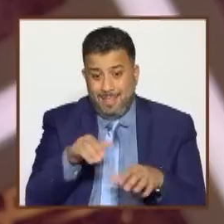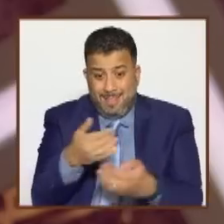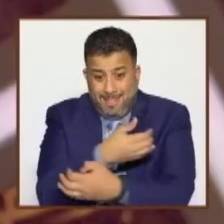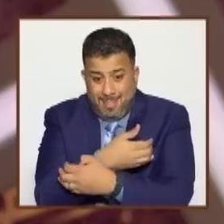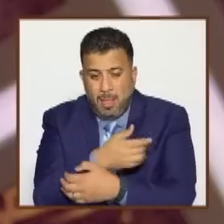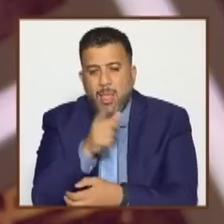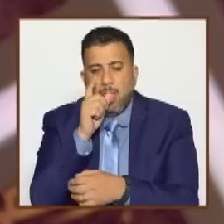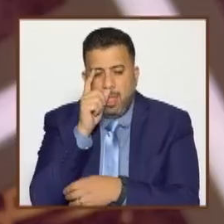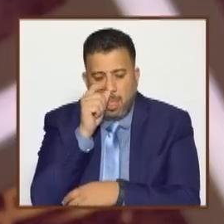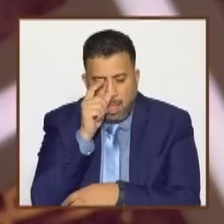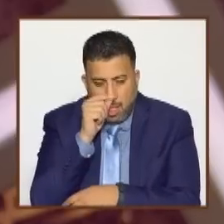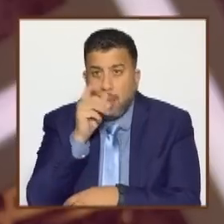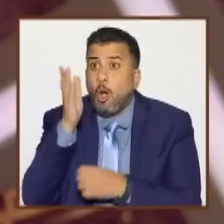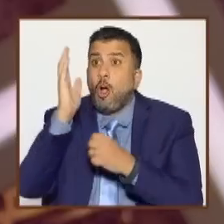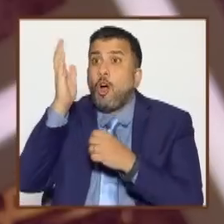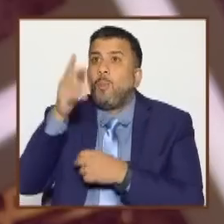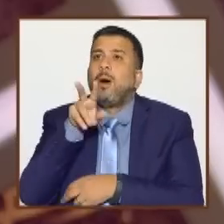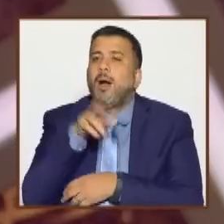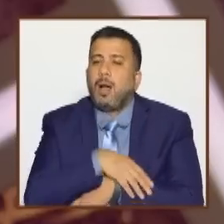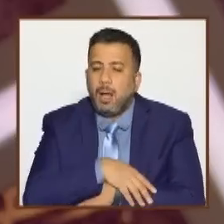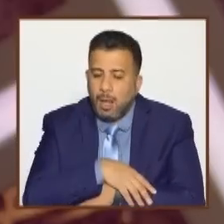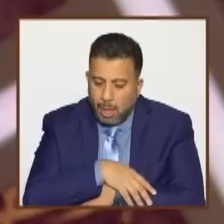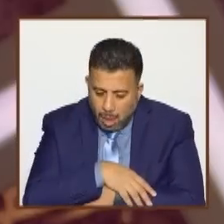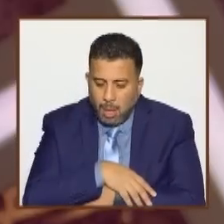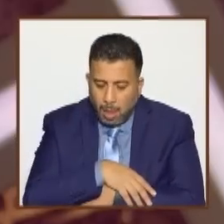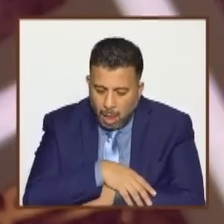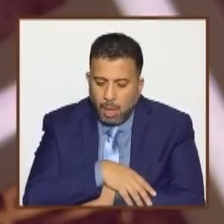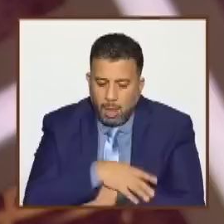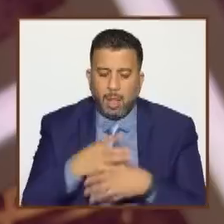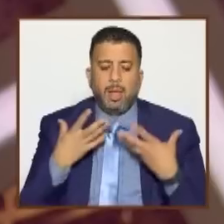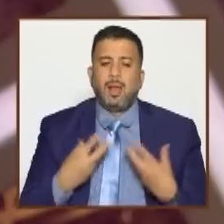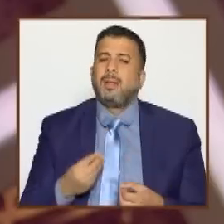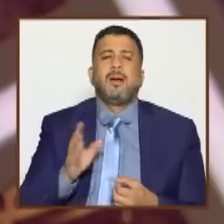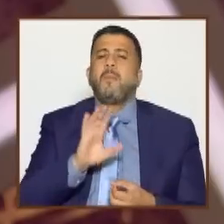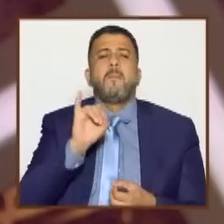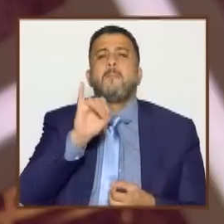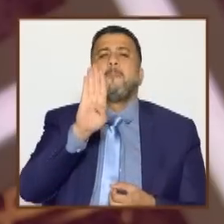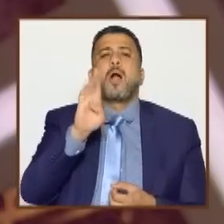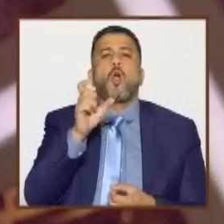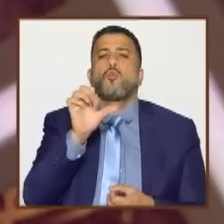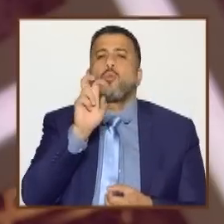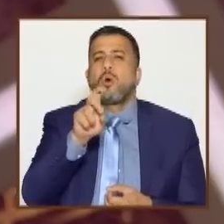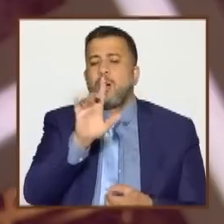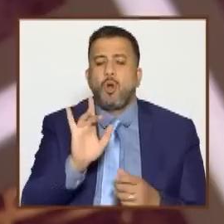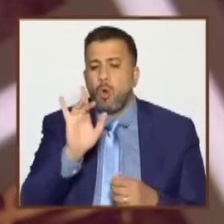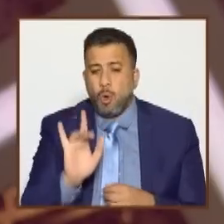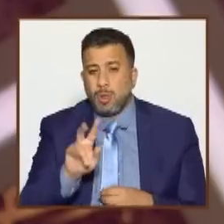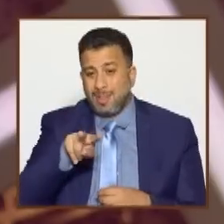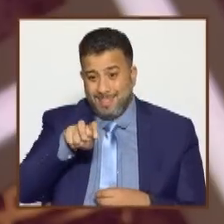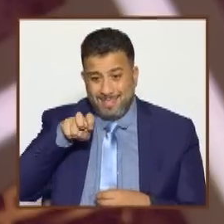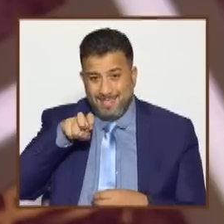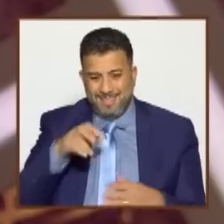فينشغل الإنسان عن خطبة الإمام وعن الصلاة، والله أعلم. عموما الكراهة ثابتة، وهي كراهة تنزيهية.